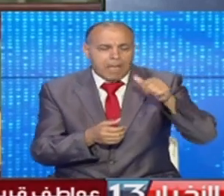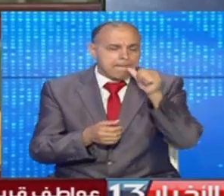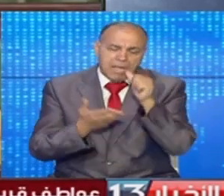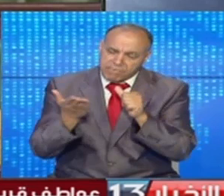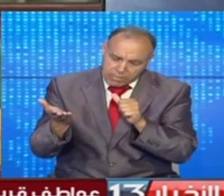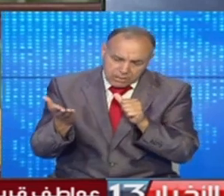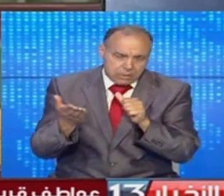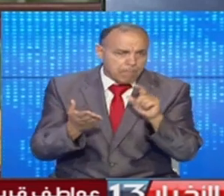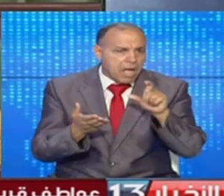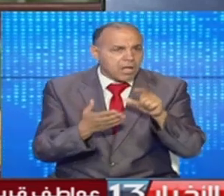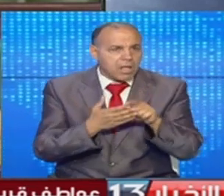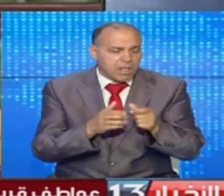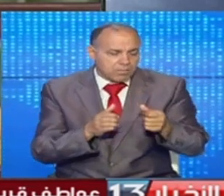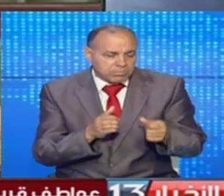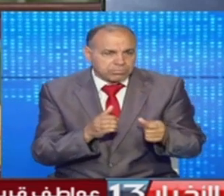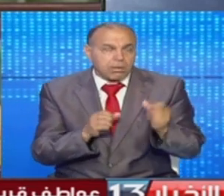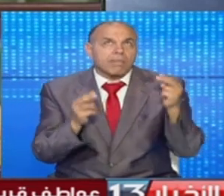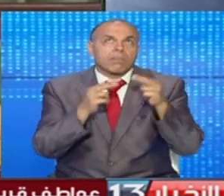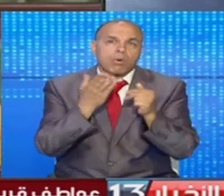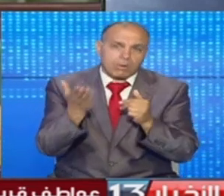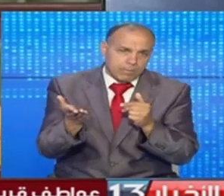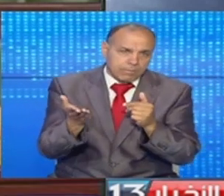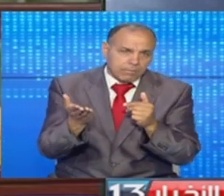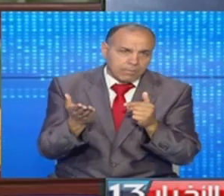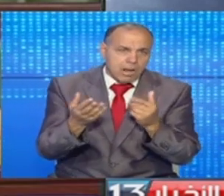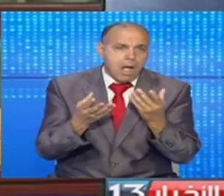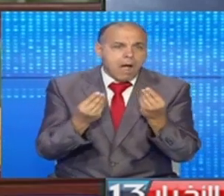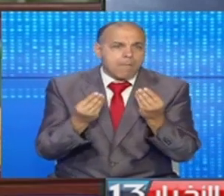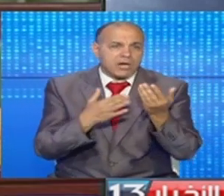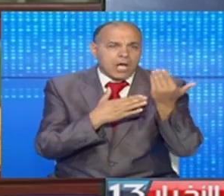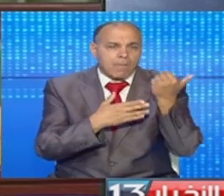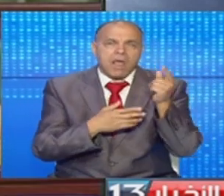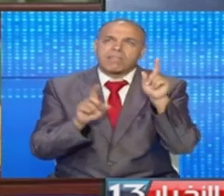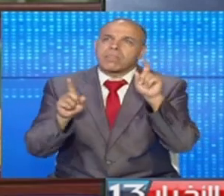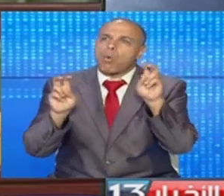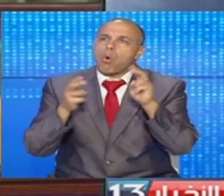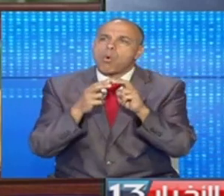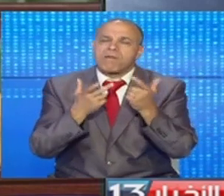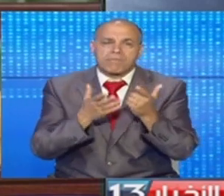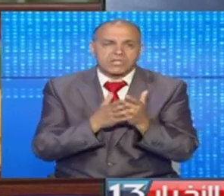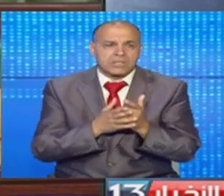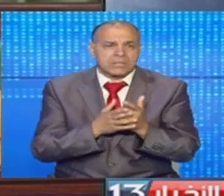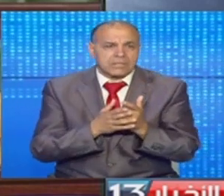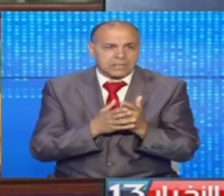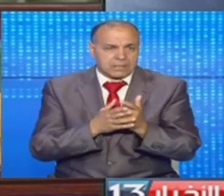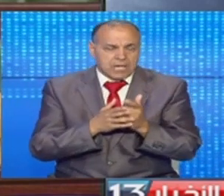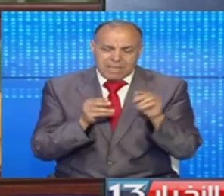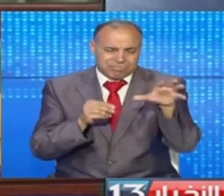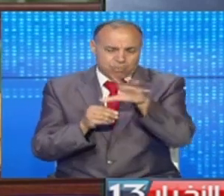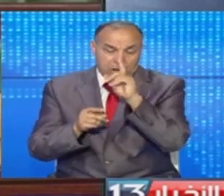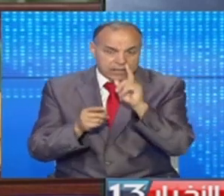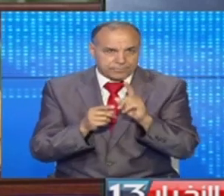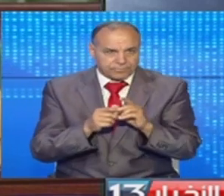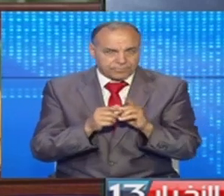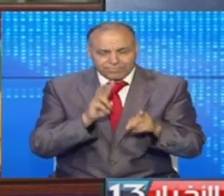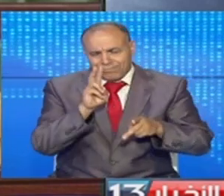الماء، وينزلوا على الفلسة يلقاو الضوء، وبارشة منهم تو ما يلقاوش الضوء. وهذا ما هوش حال بندقية أكهو، هذا